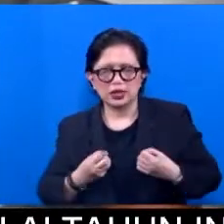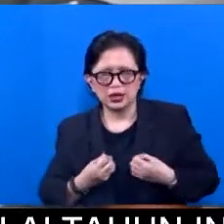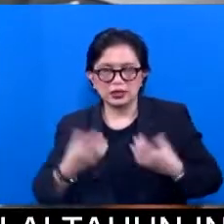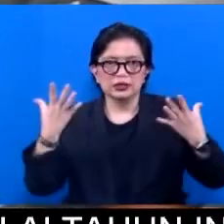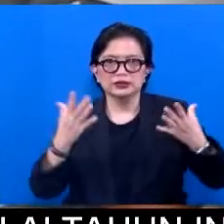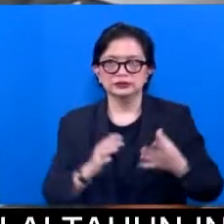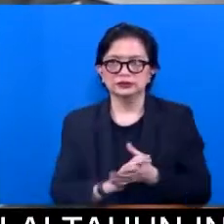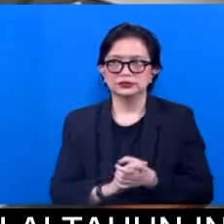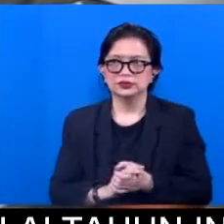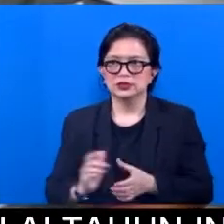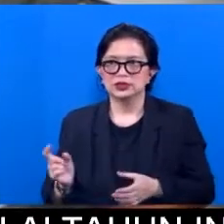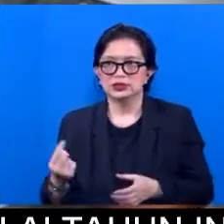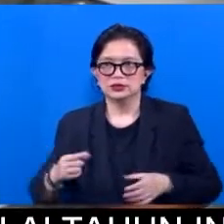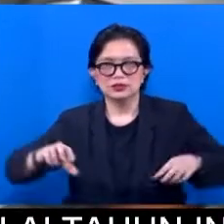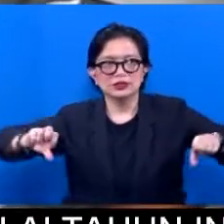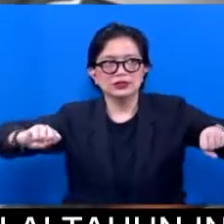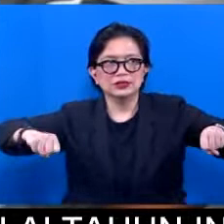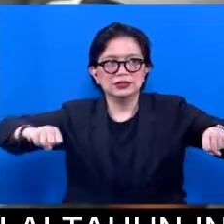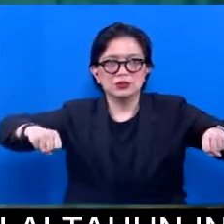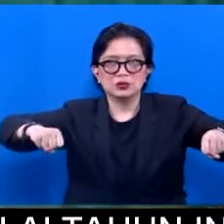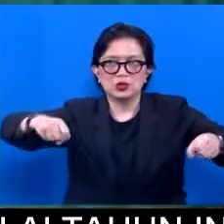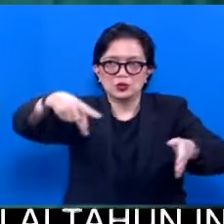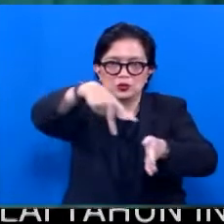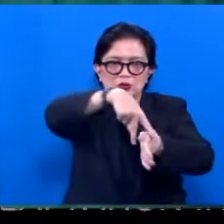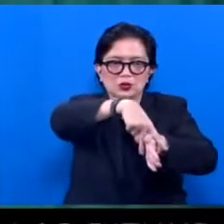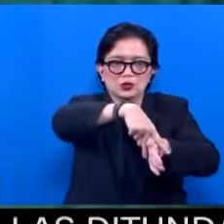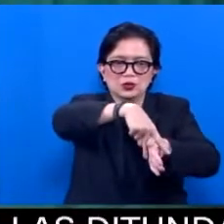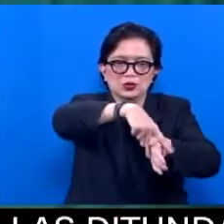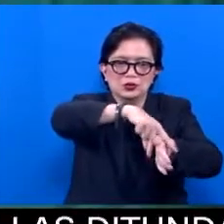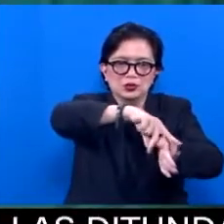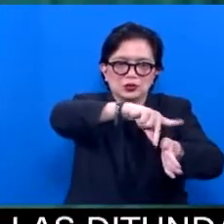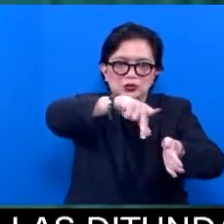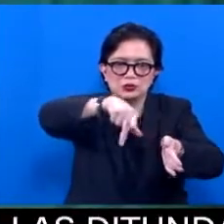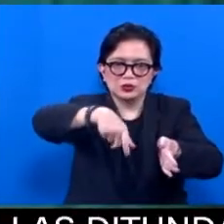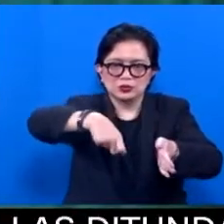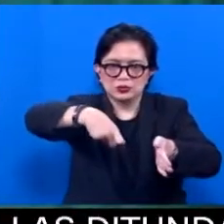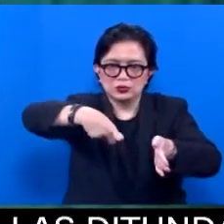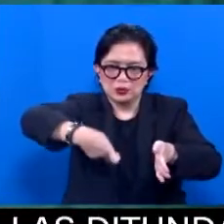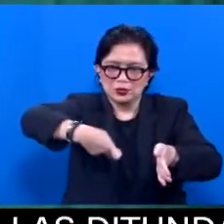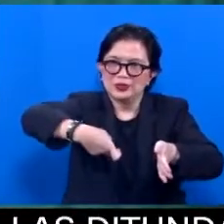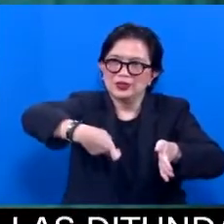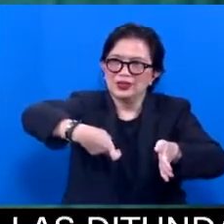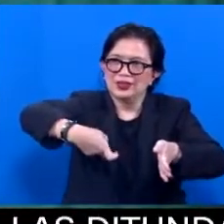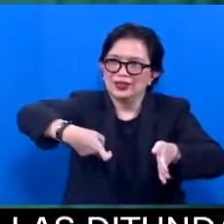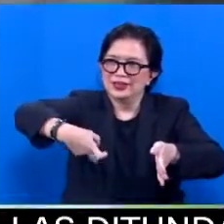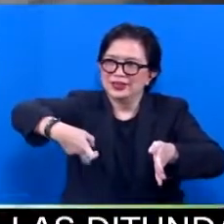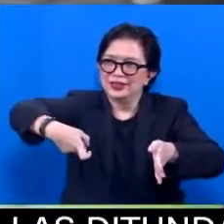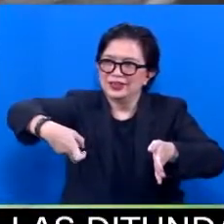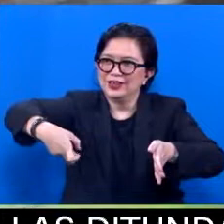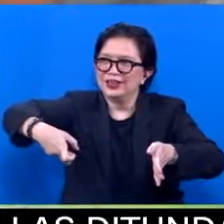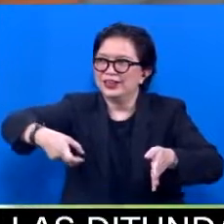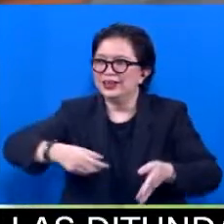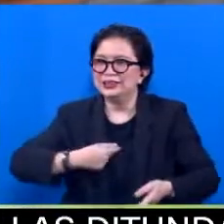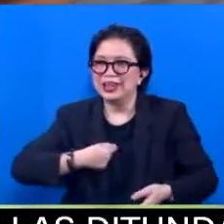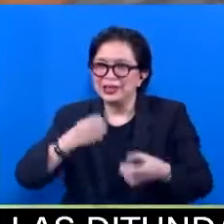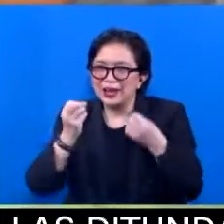tuh dur banget, di malam mudun jek berangkang, jadi kaget.